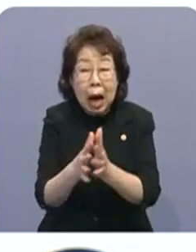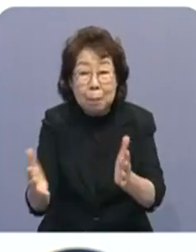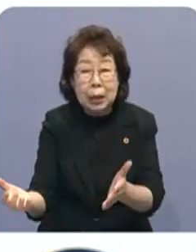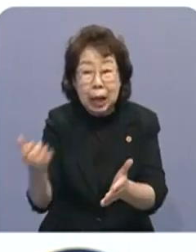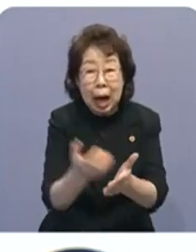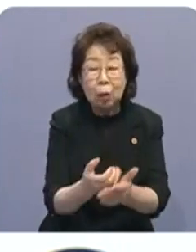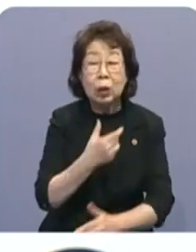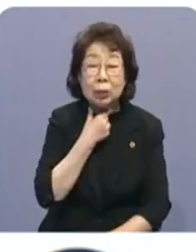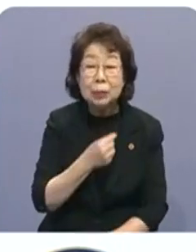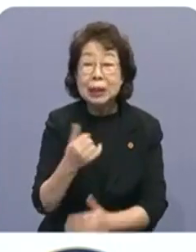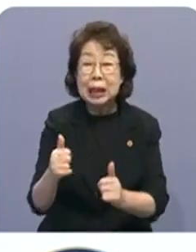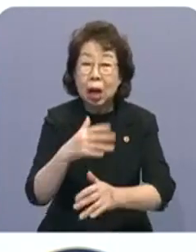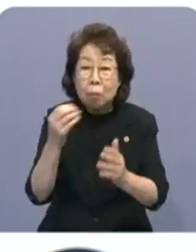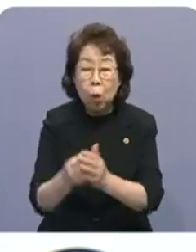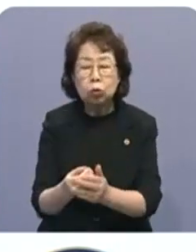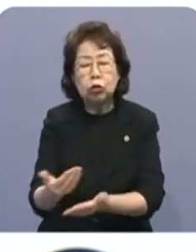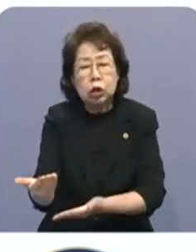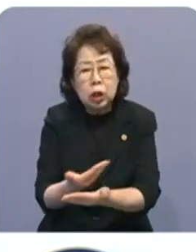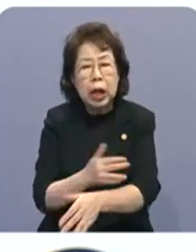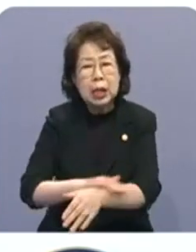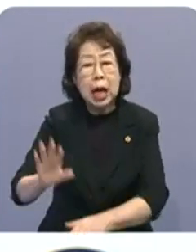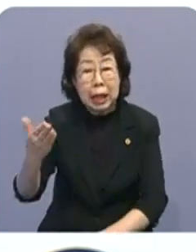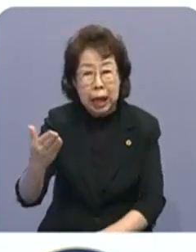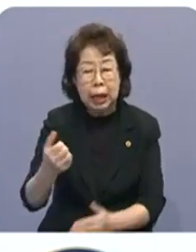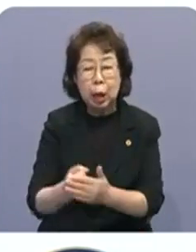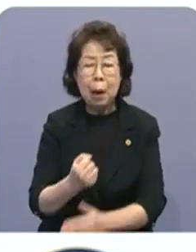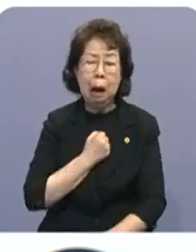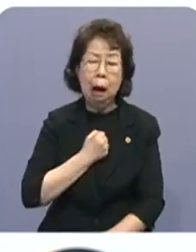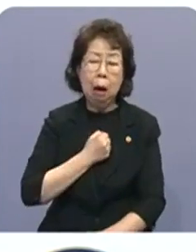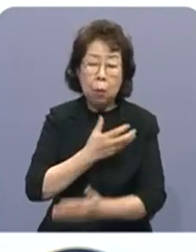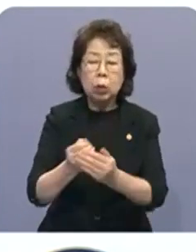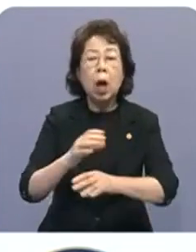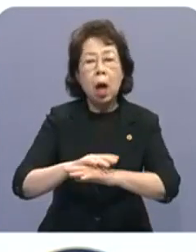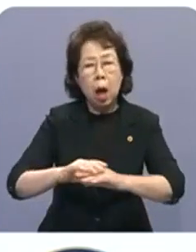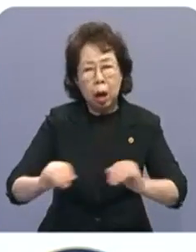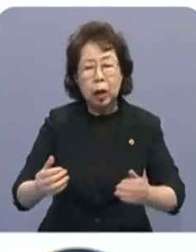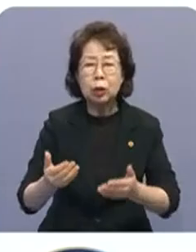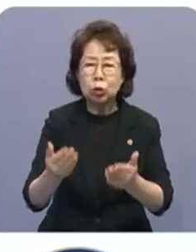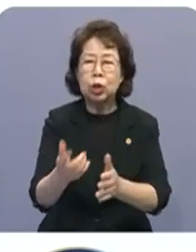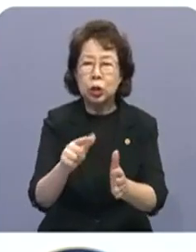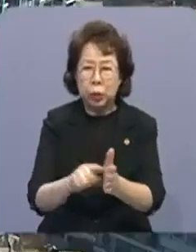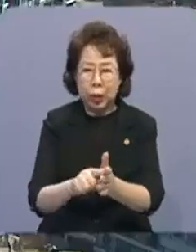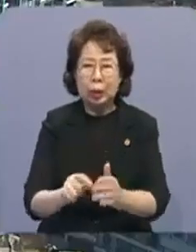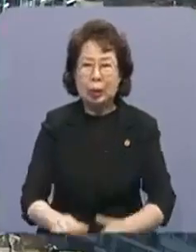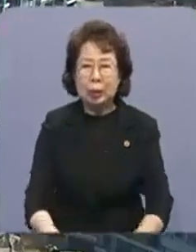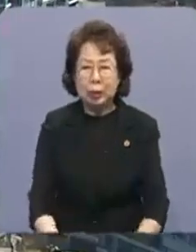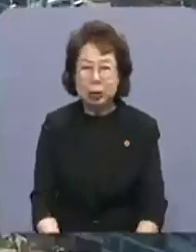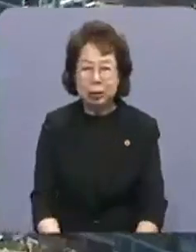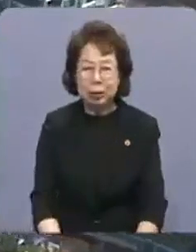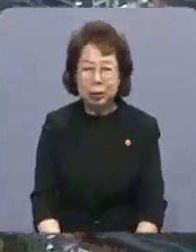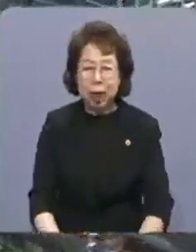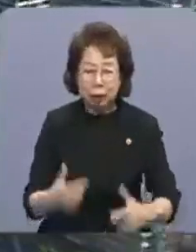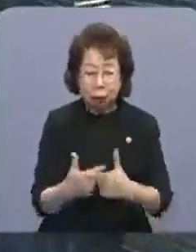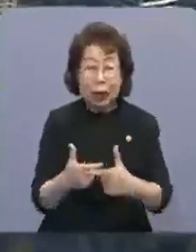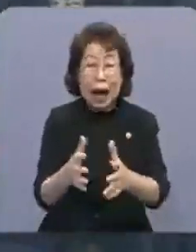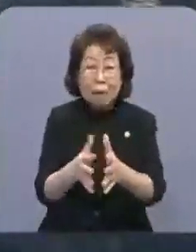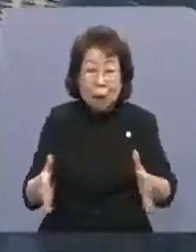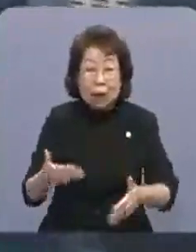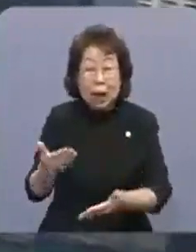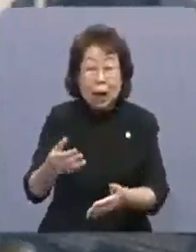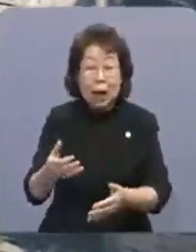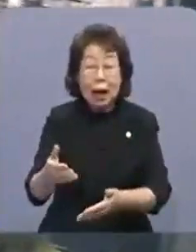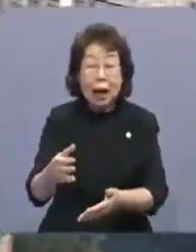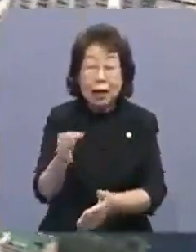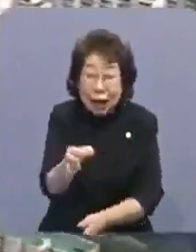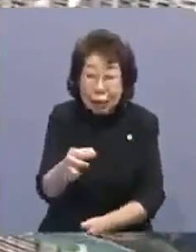실수요자들의 정상적인 주택 거래는 숨통을 틔워줘야 되겠다는 판단이 컸습니다. 부산의 아파트 매매 가격이